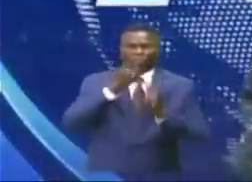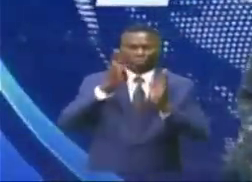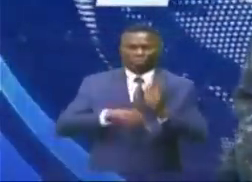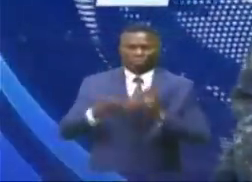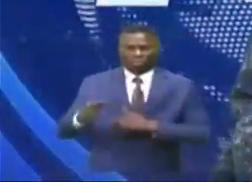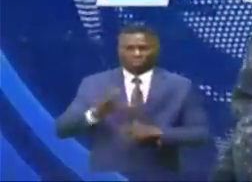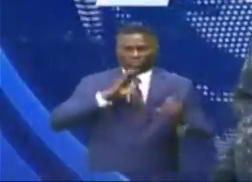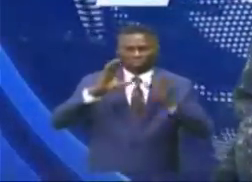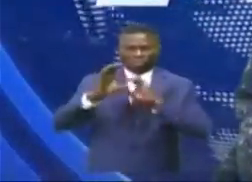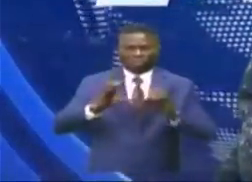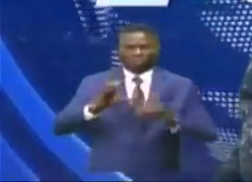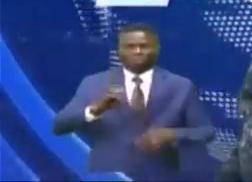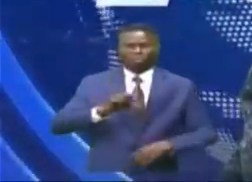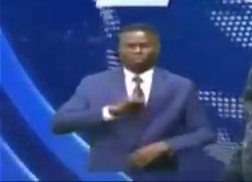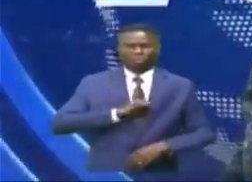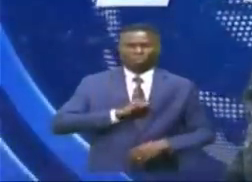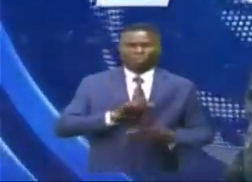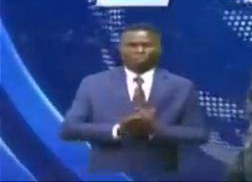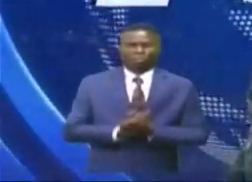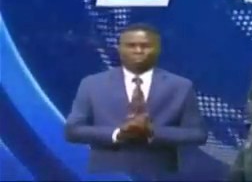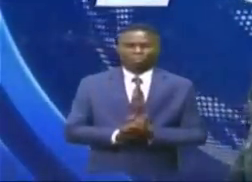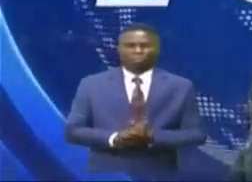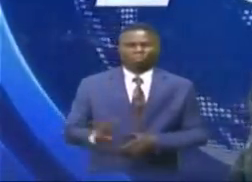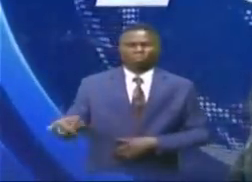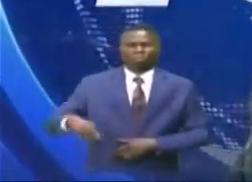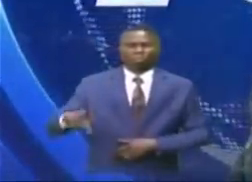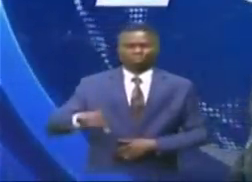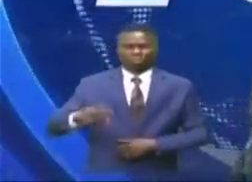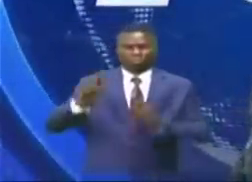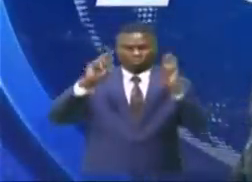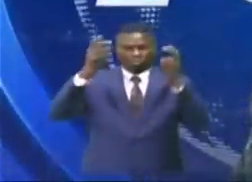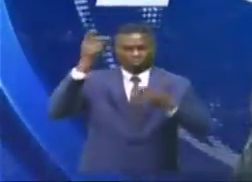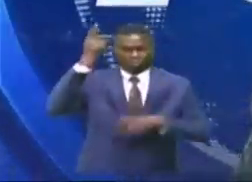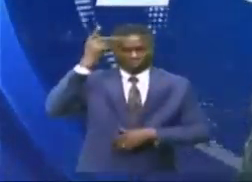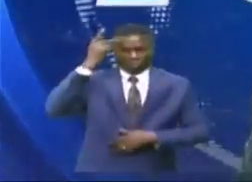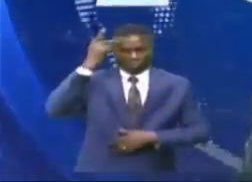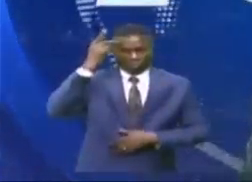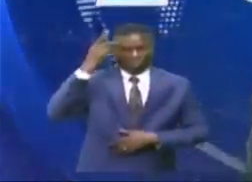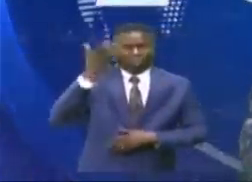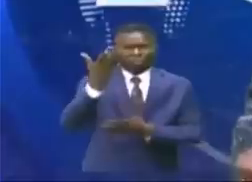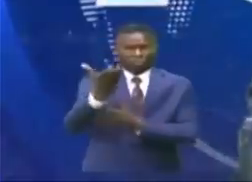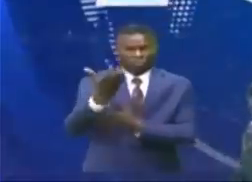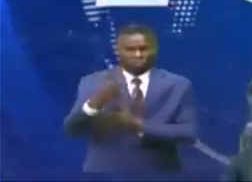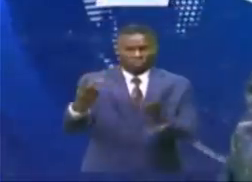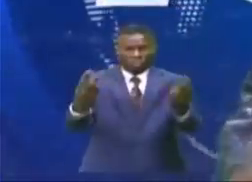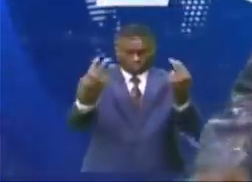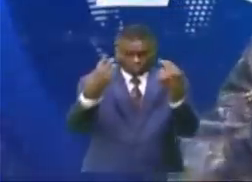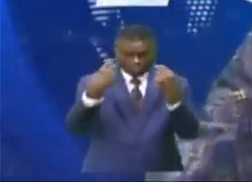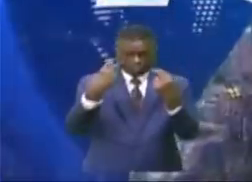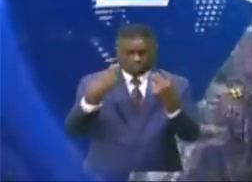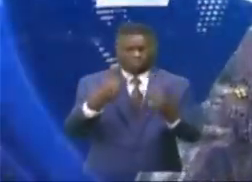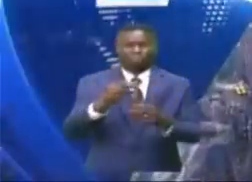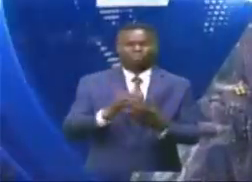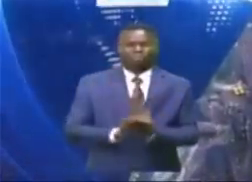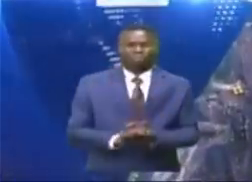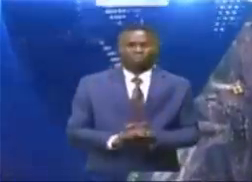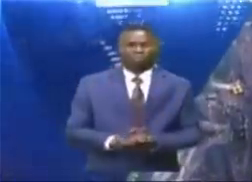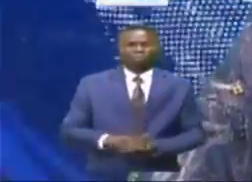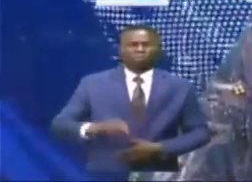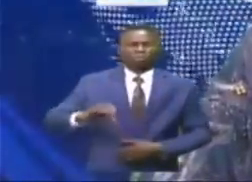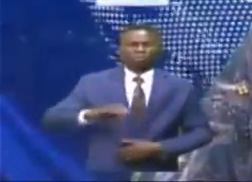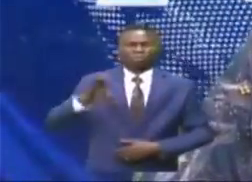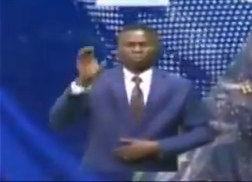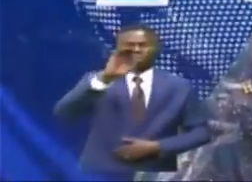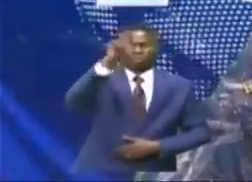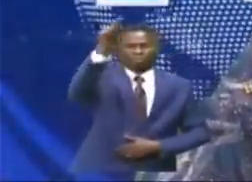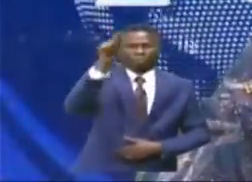communiqué officiel qui émane du commissariat provincial ville de Kinshasa pour clôturer, avant de clôturer ce journal, le commissaire provincial